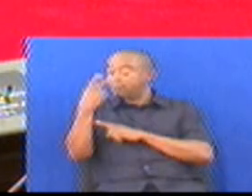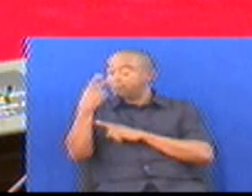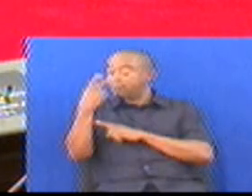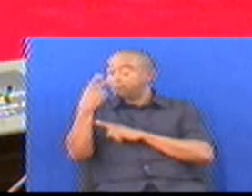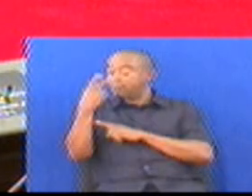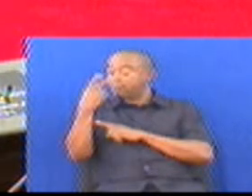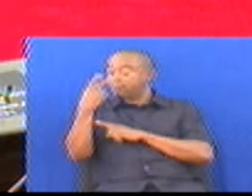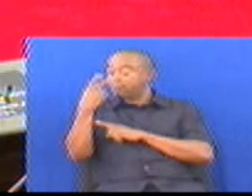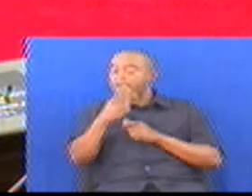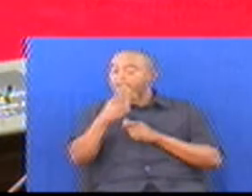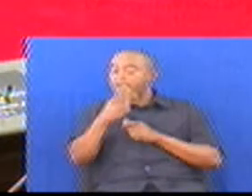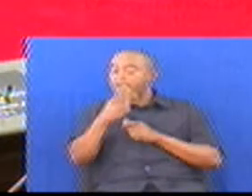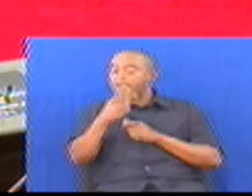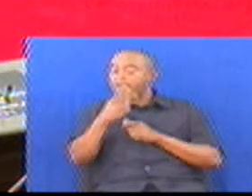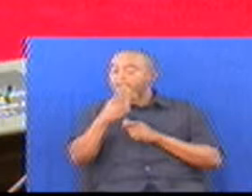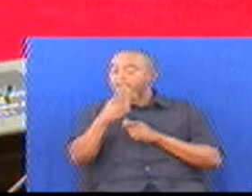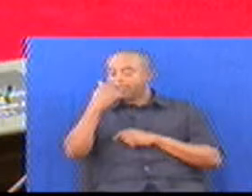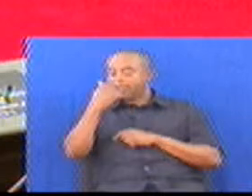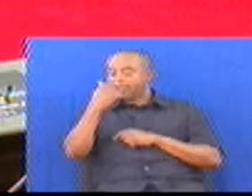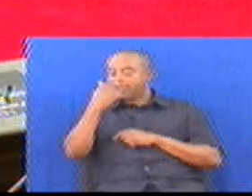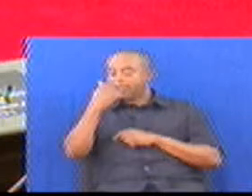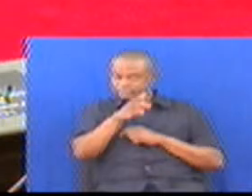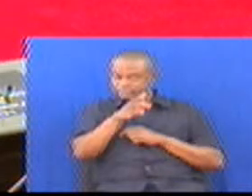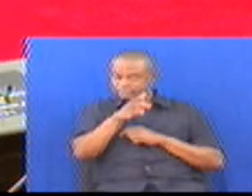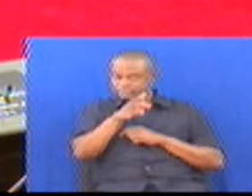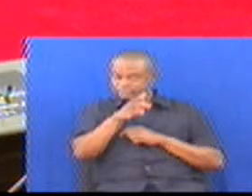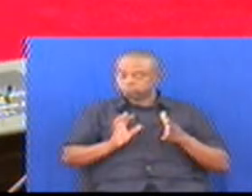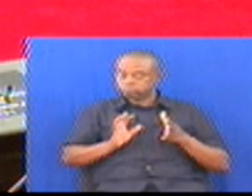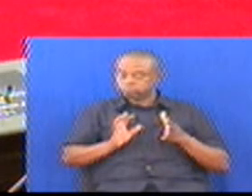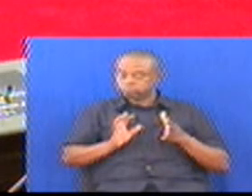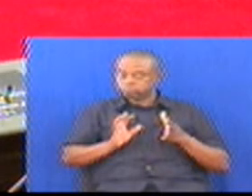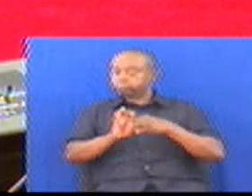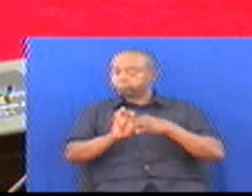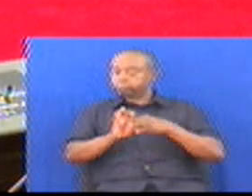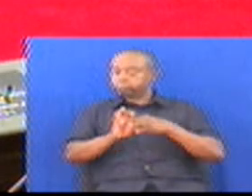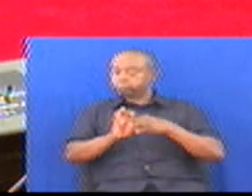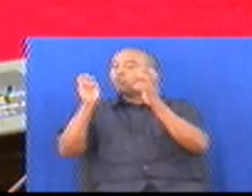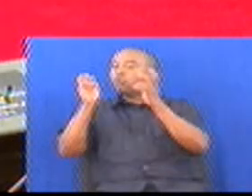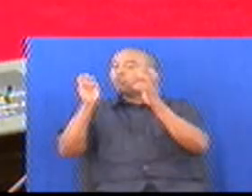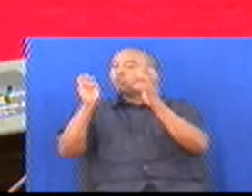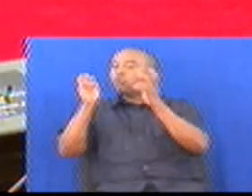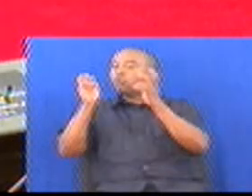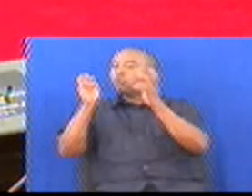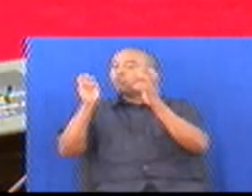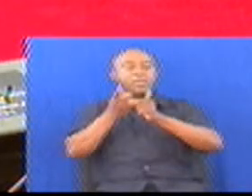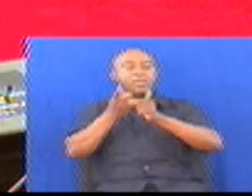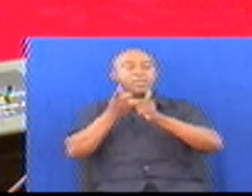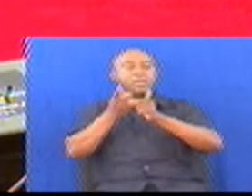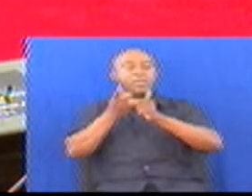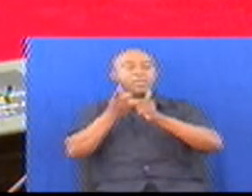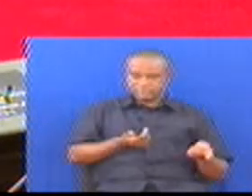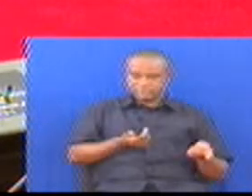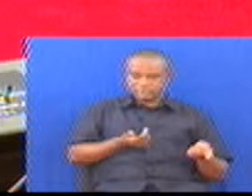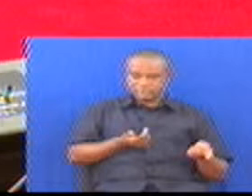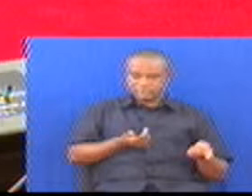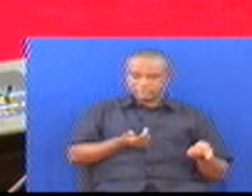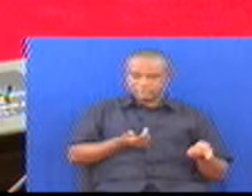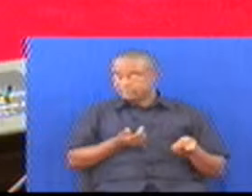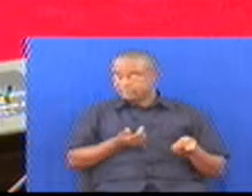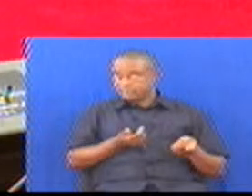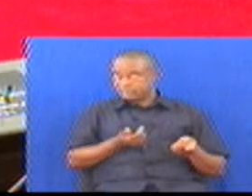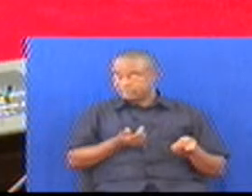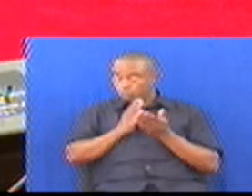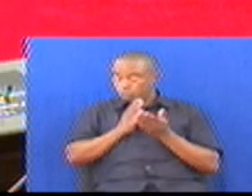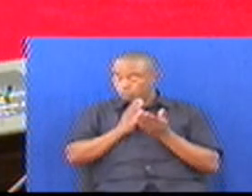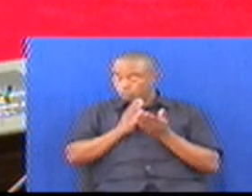vijiji 12,100 bara vimeunganishwa na umeme kutoka vijiji 2,118 mwaka